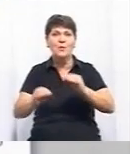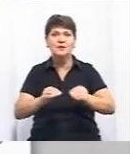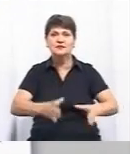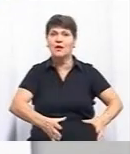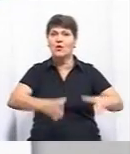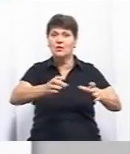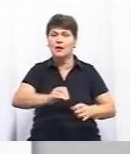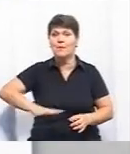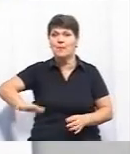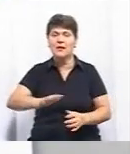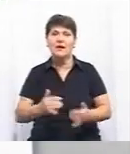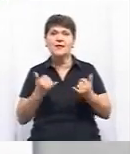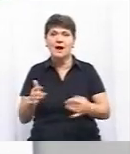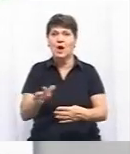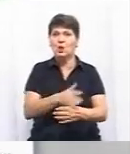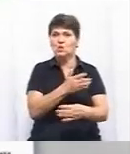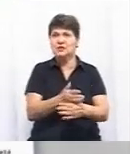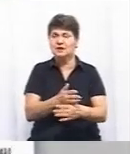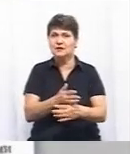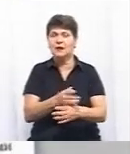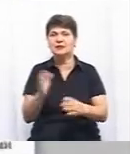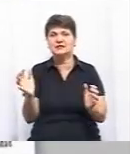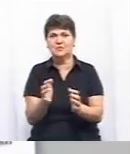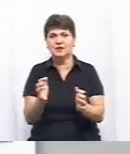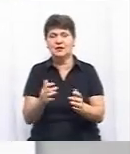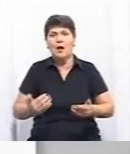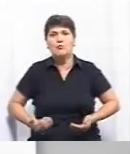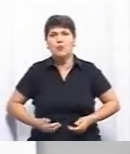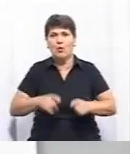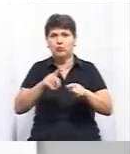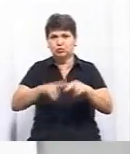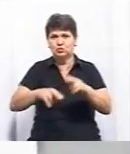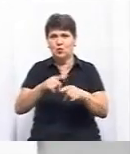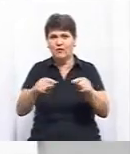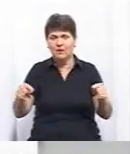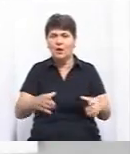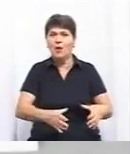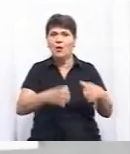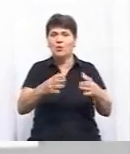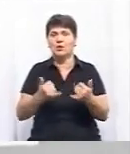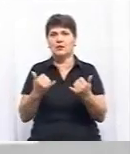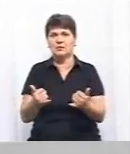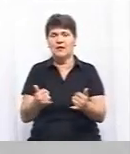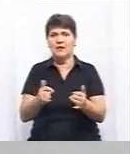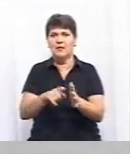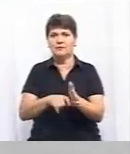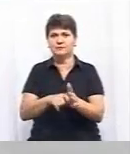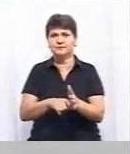контейнерних майданчиків для роздільного збирання і зберігання побутових відходів, урн для побутових